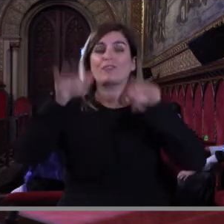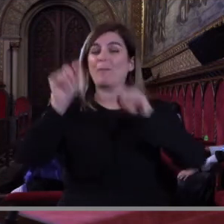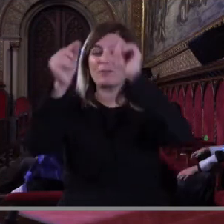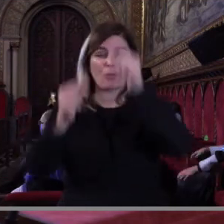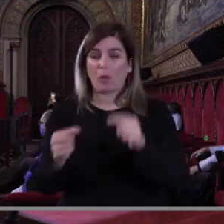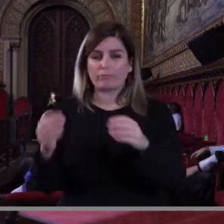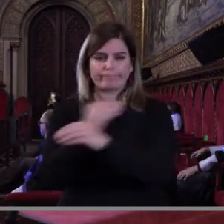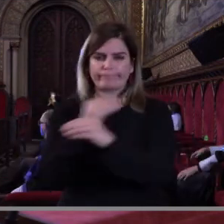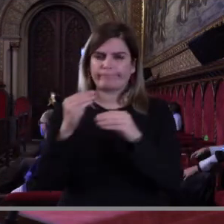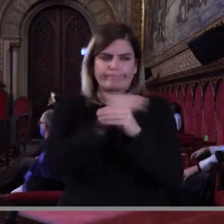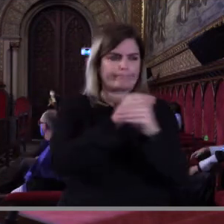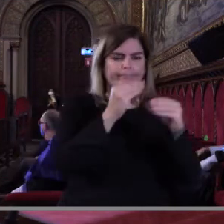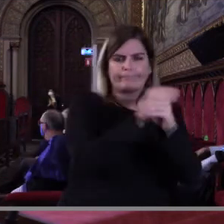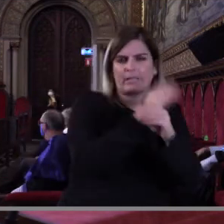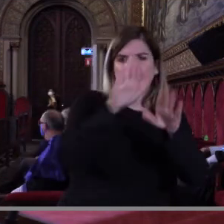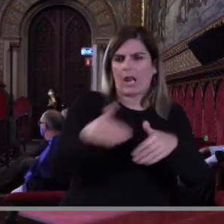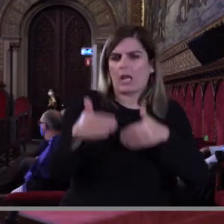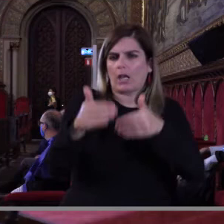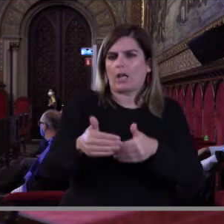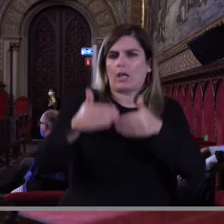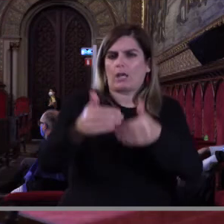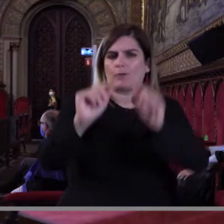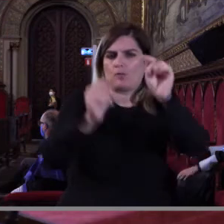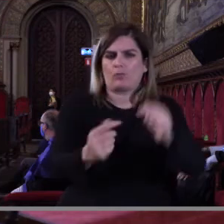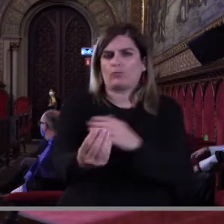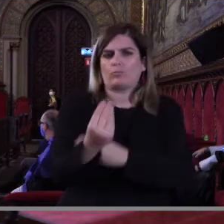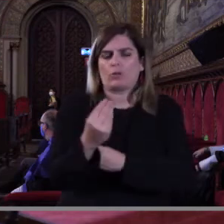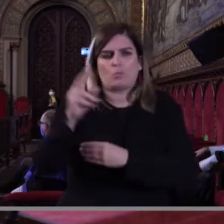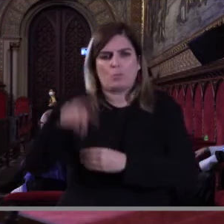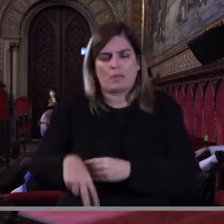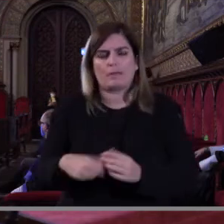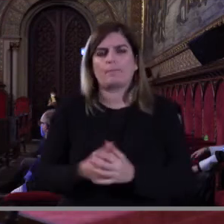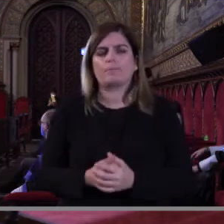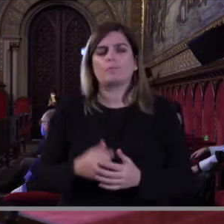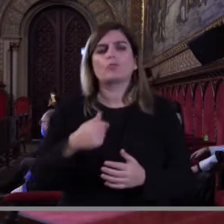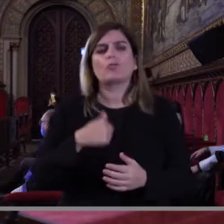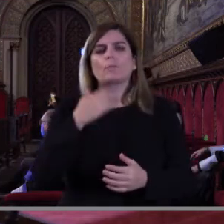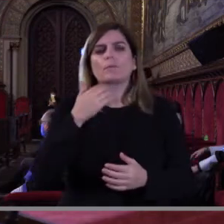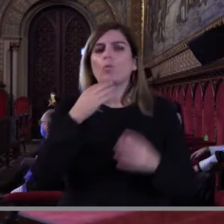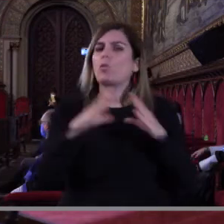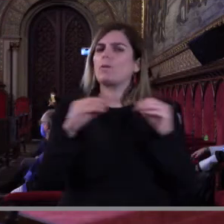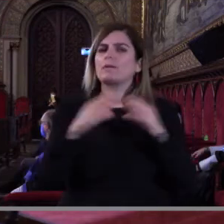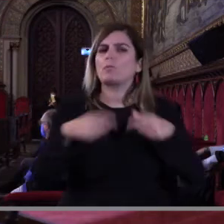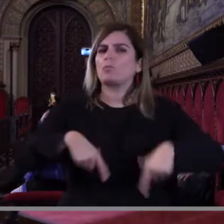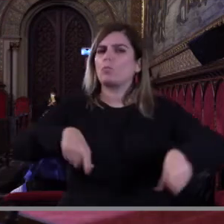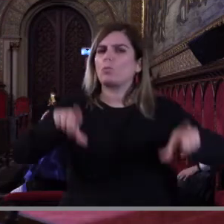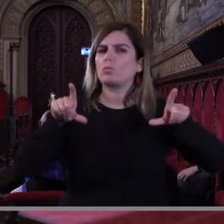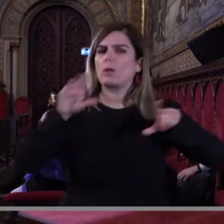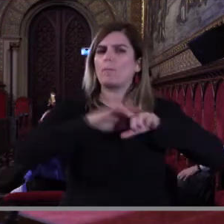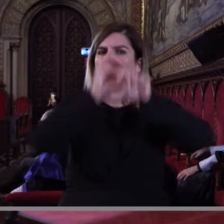l'han anat postergant any rere any. Crec en la capacitat de la universitat per ser protagonista del canvi de